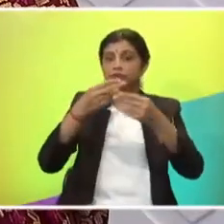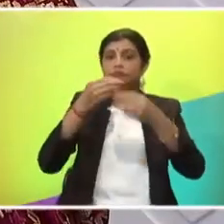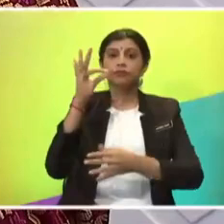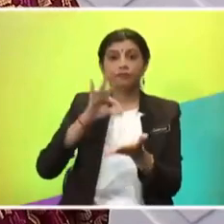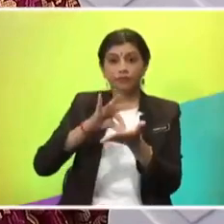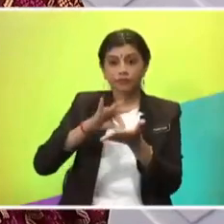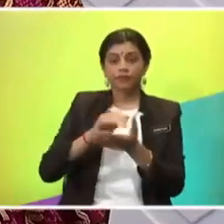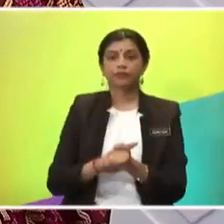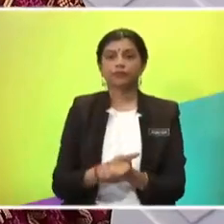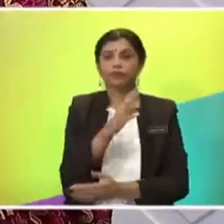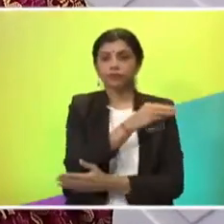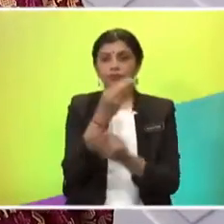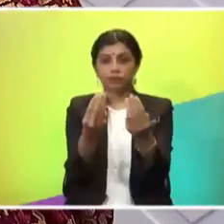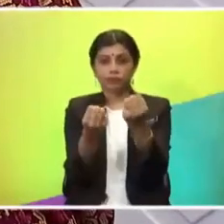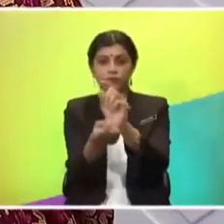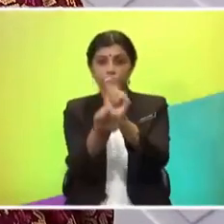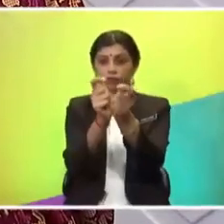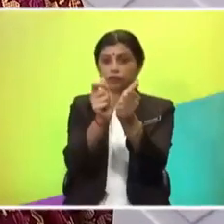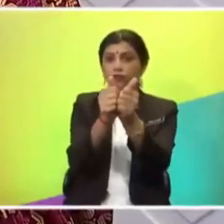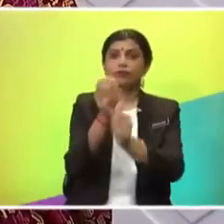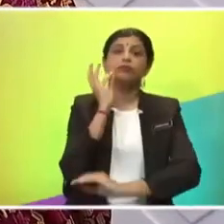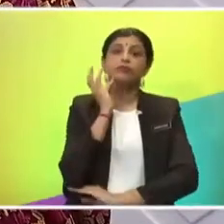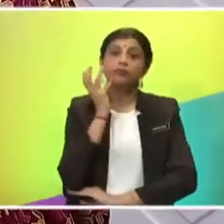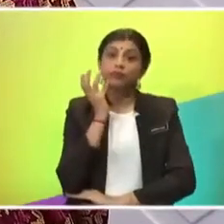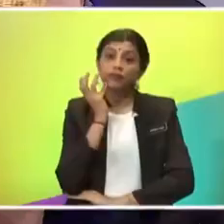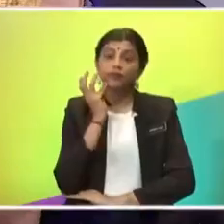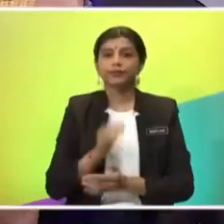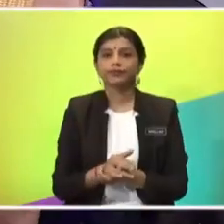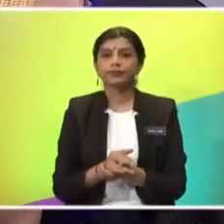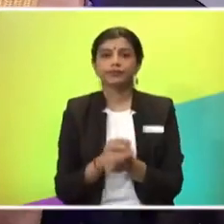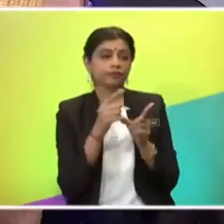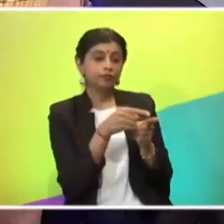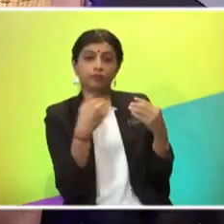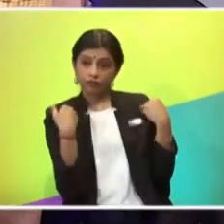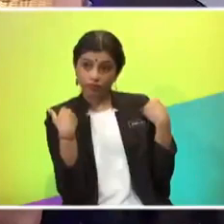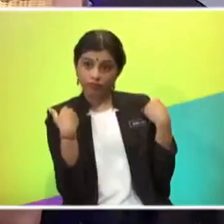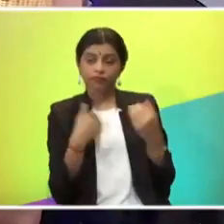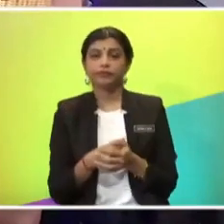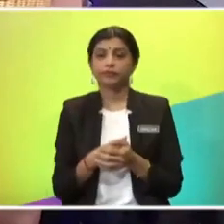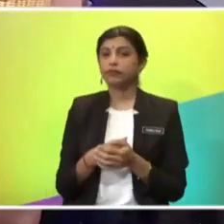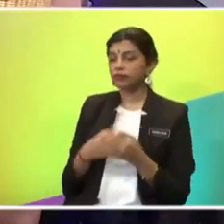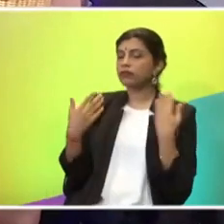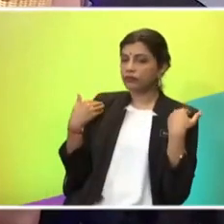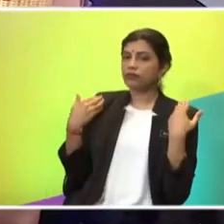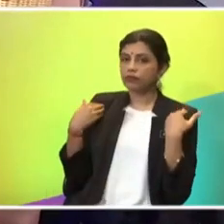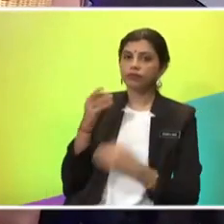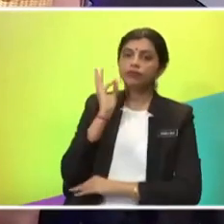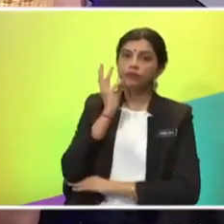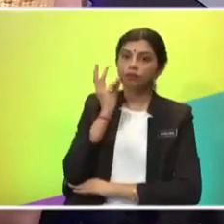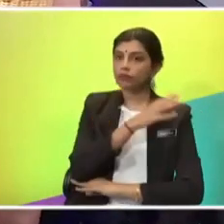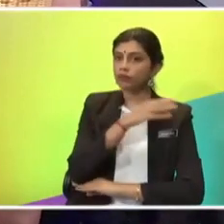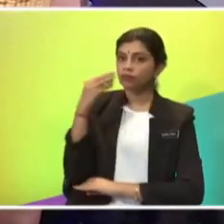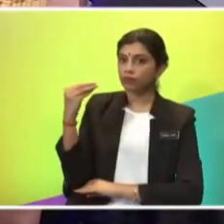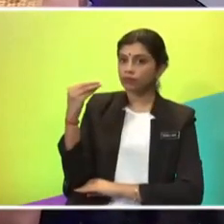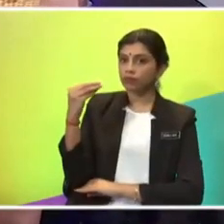menukarkannya dengan secupak beras. Adakah Tuan Hamba memiliki barangan tersebut? Ya, hamba ada memiliki secupak beras dan juga beberapa rempah